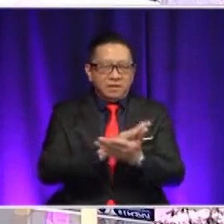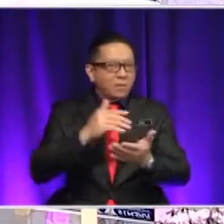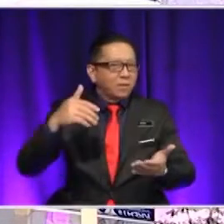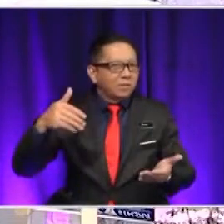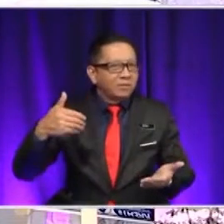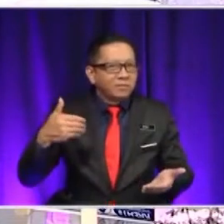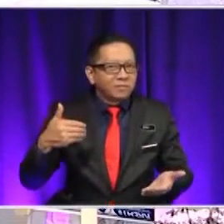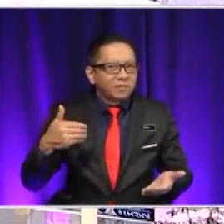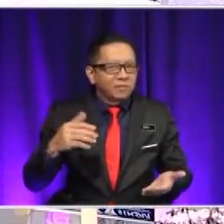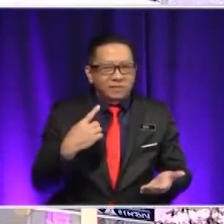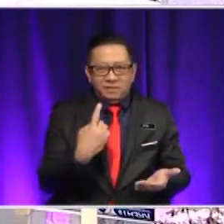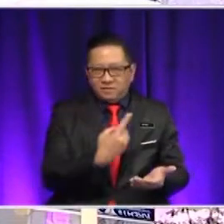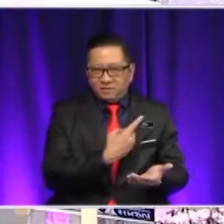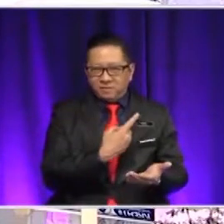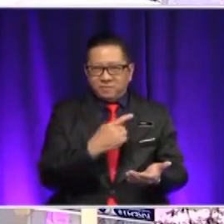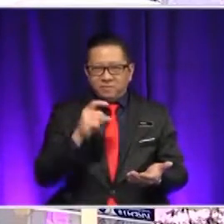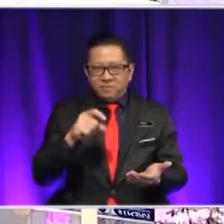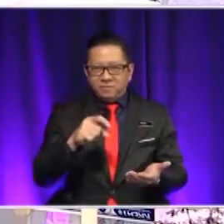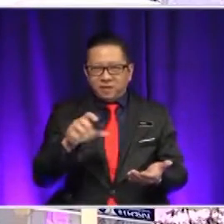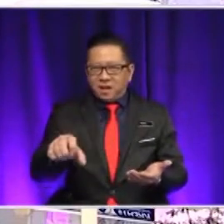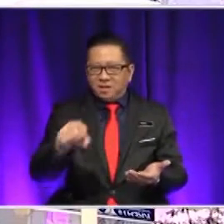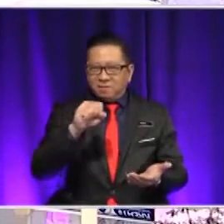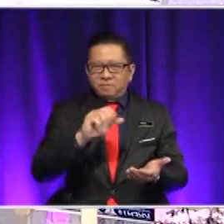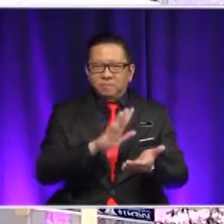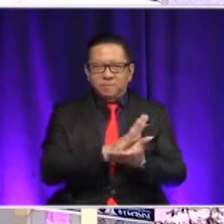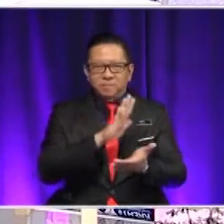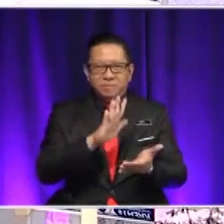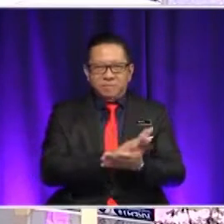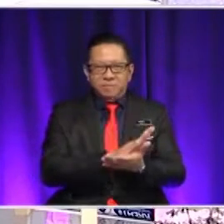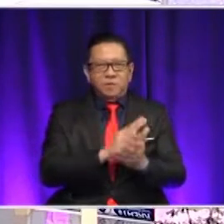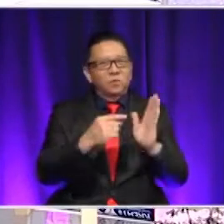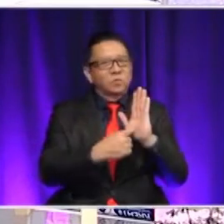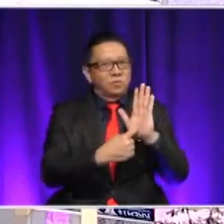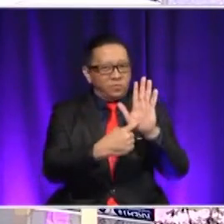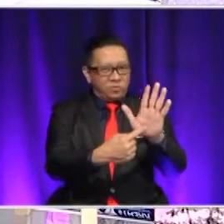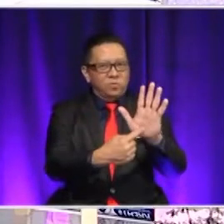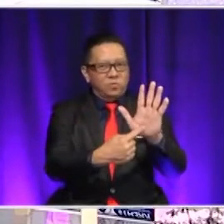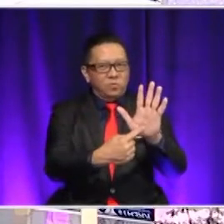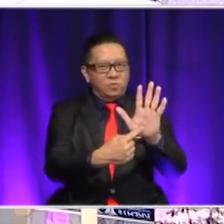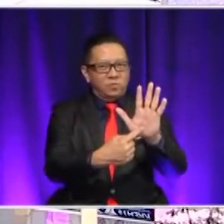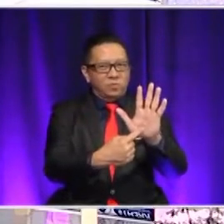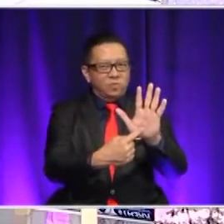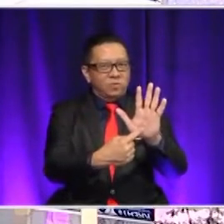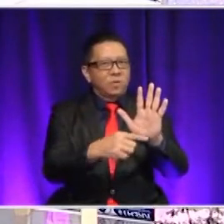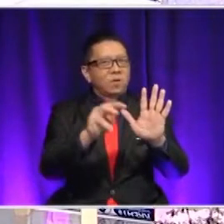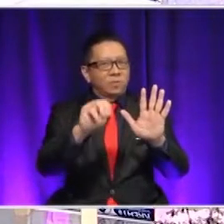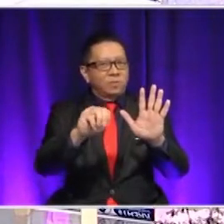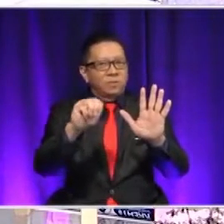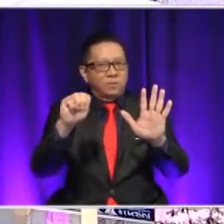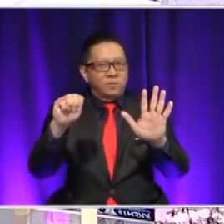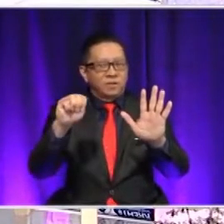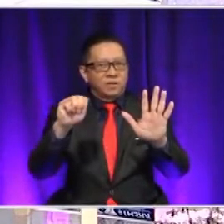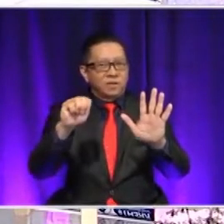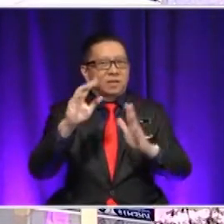ah kita coba Ivan angka kertasnya di dekat spasi ke tunjuk kita amin untuk di rumah oke Ini adalah kata yang